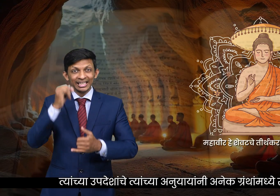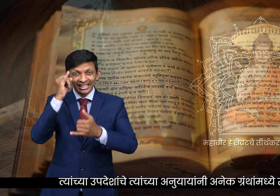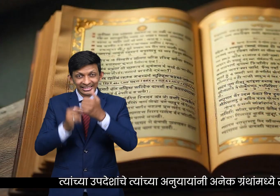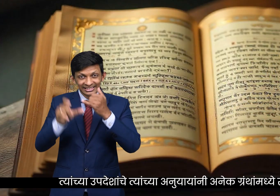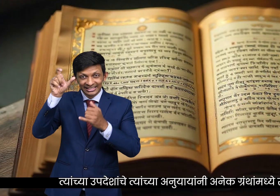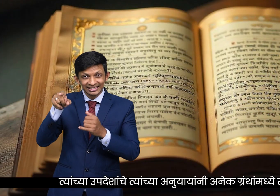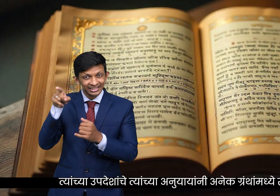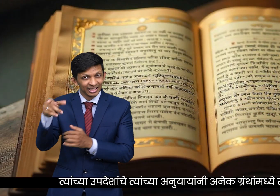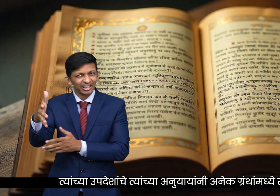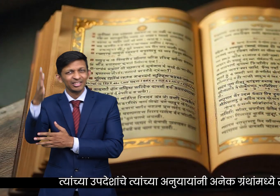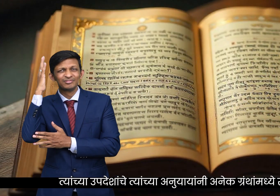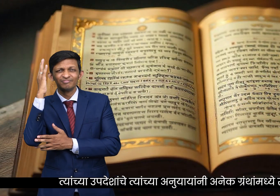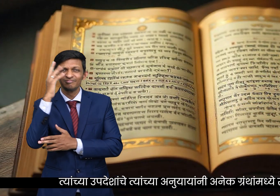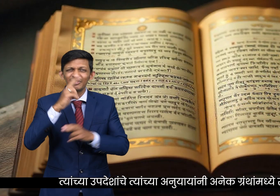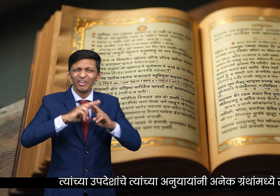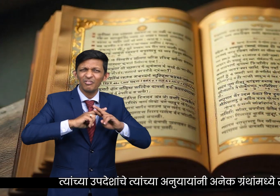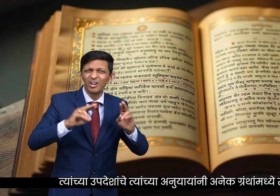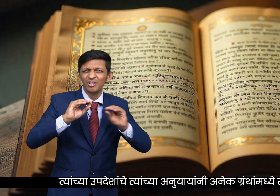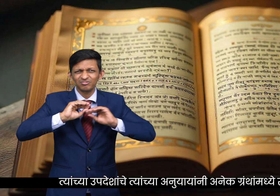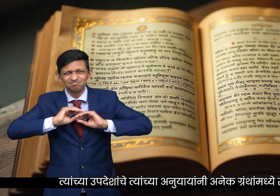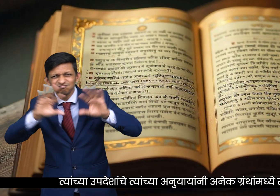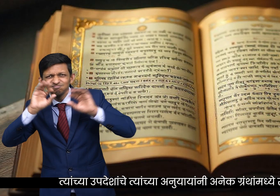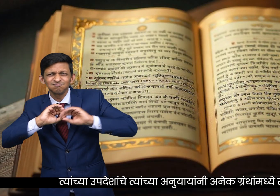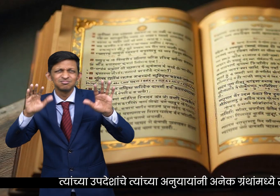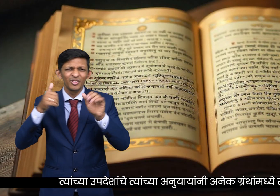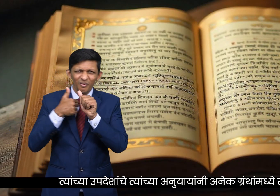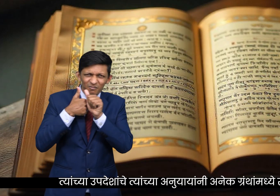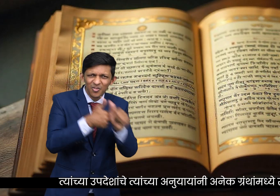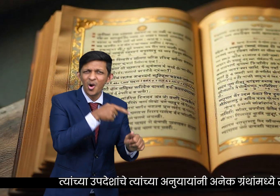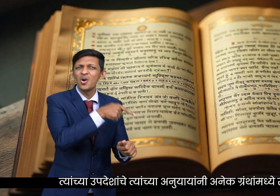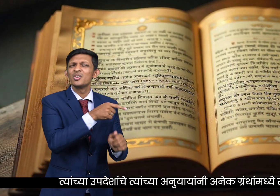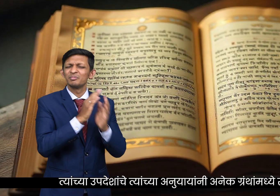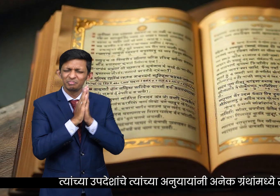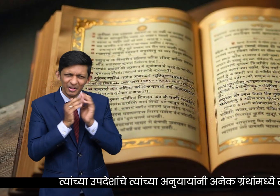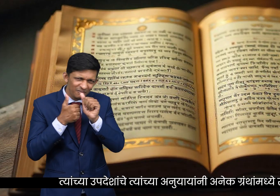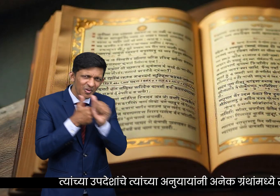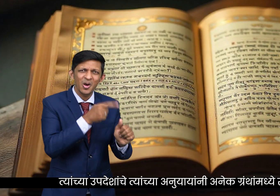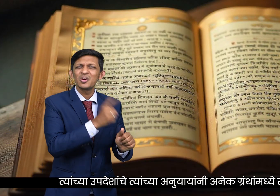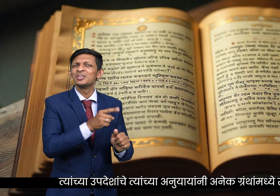त्यांच्या उपदेशांचे त्यांच्या अनुयायांनी अनेक ग्रंथांमध्ये संकलन केले.